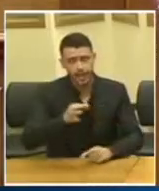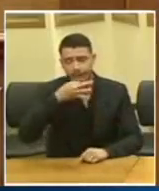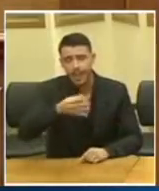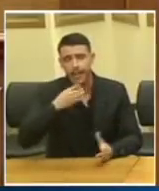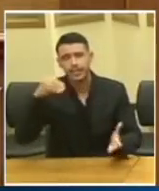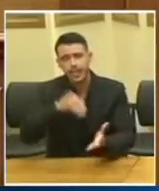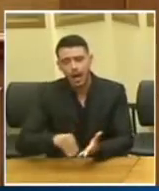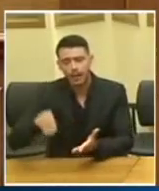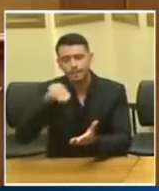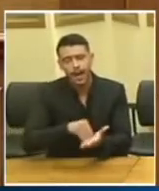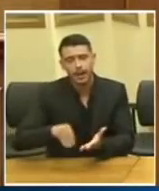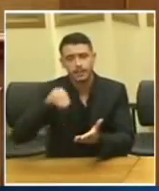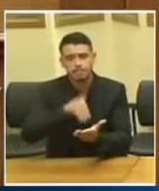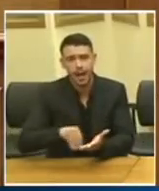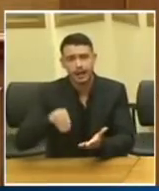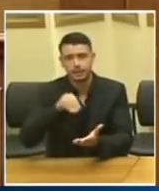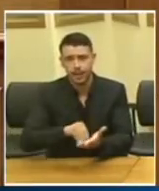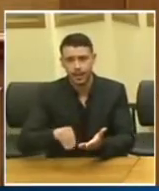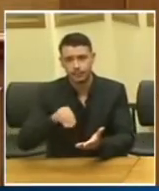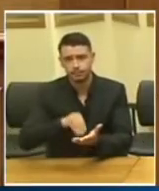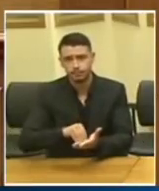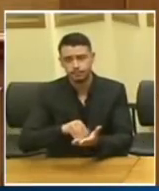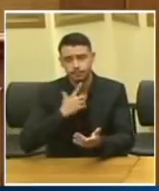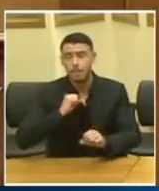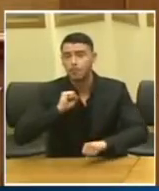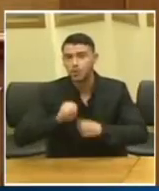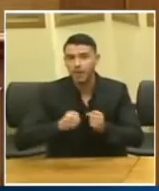αναμασάτε στην προσπάθειά σας να βρείτε ψεγάδια